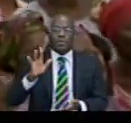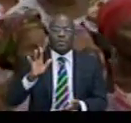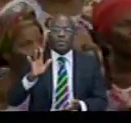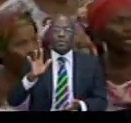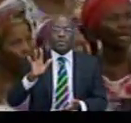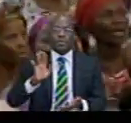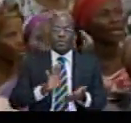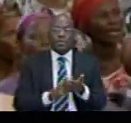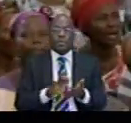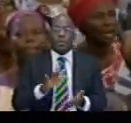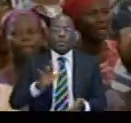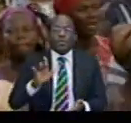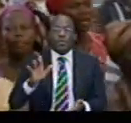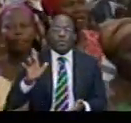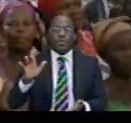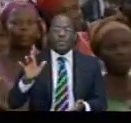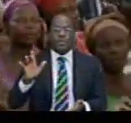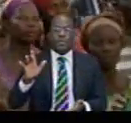gloire.